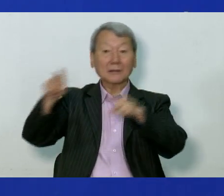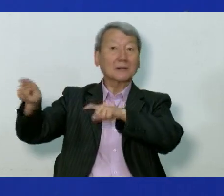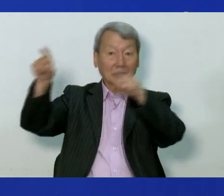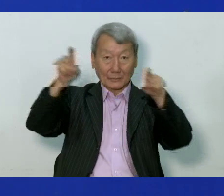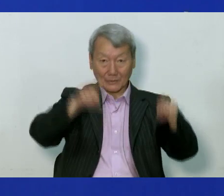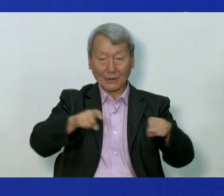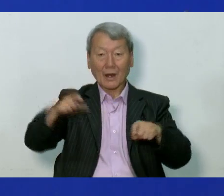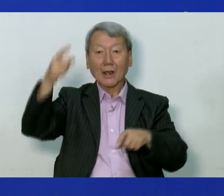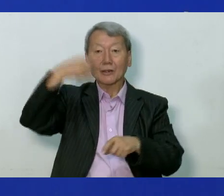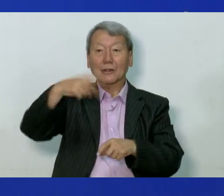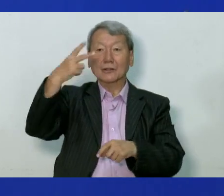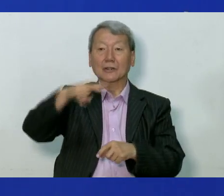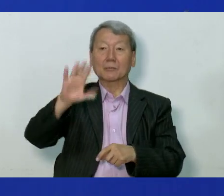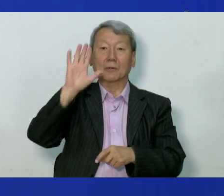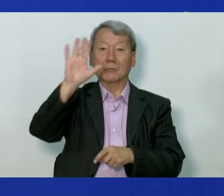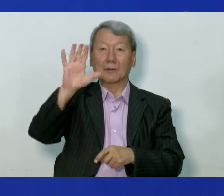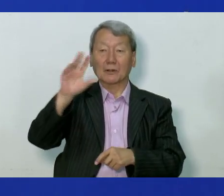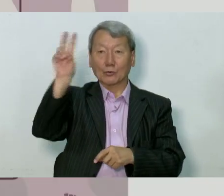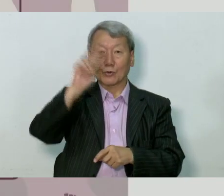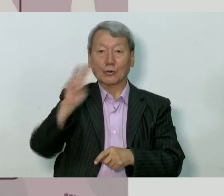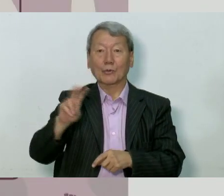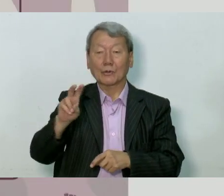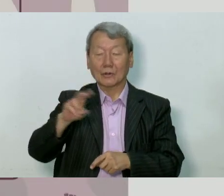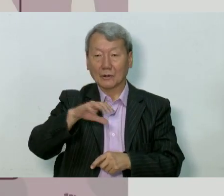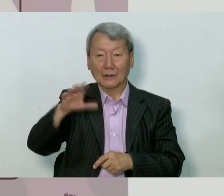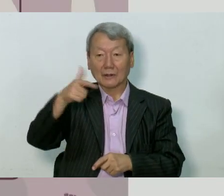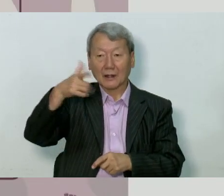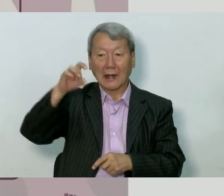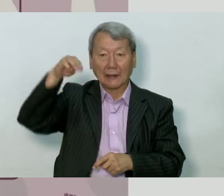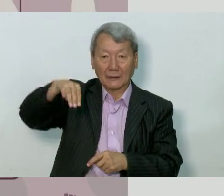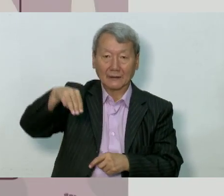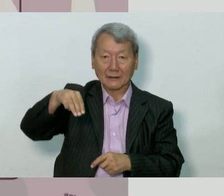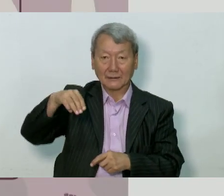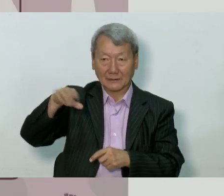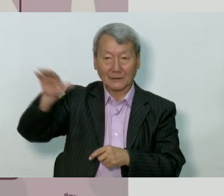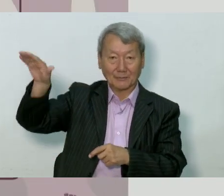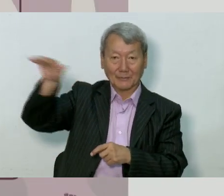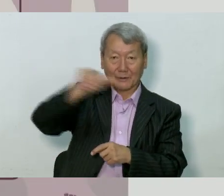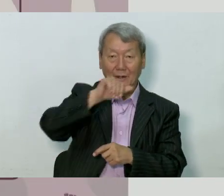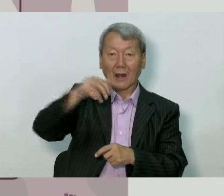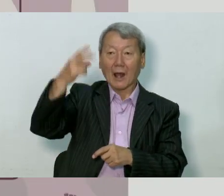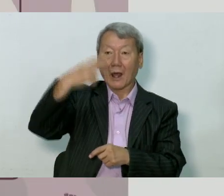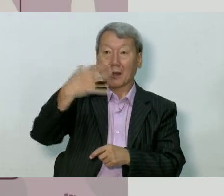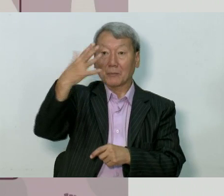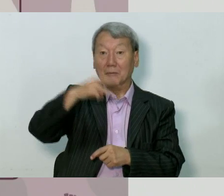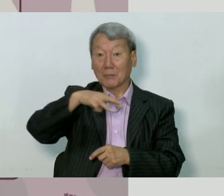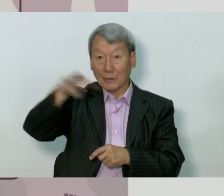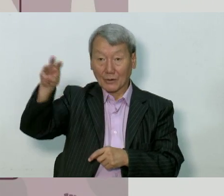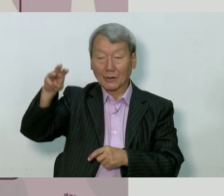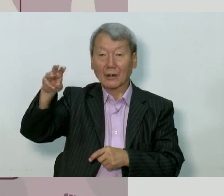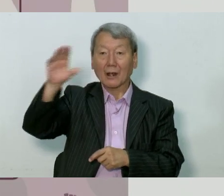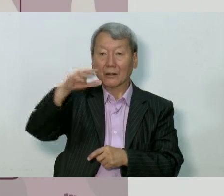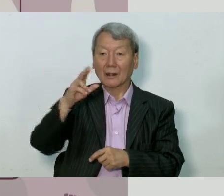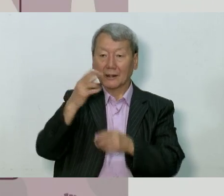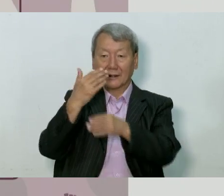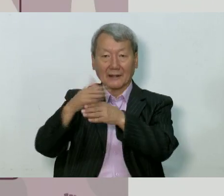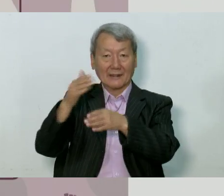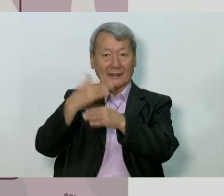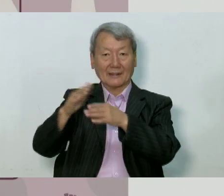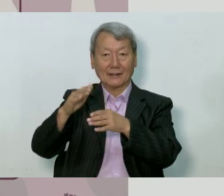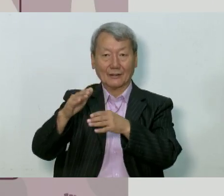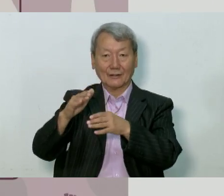ичинде 25 миллион АКШ доллары бул грант жана 25 миллион АКШ доллары кредит болуп